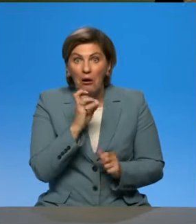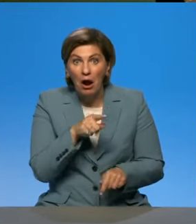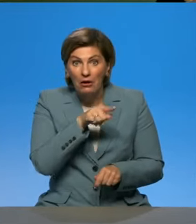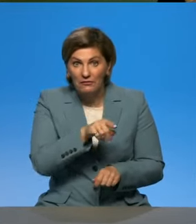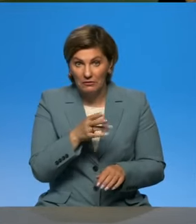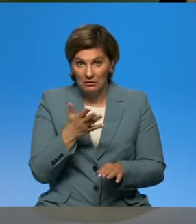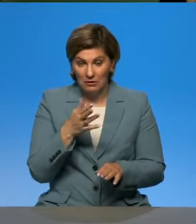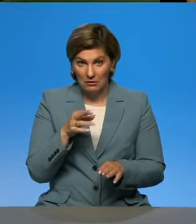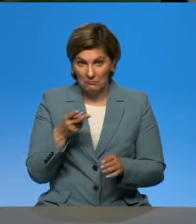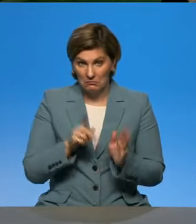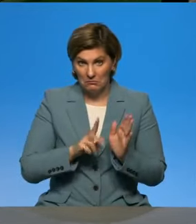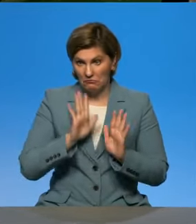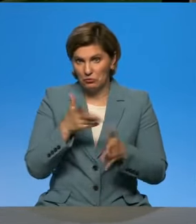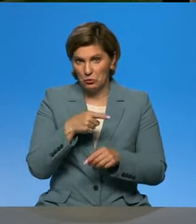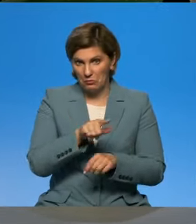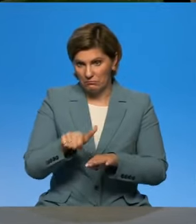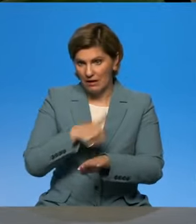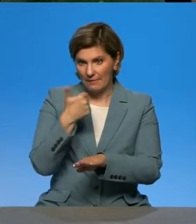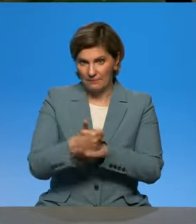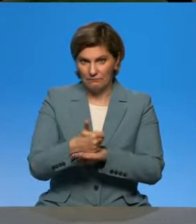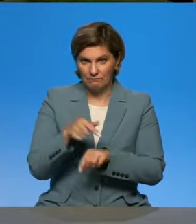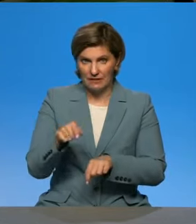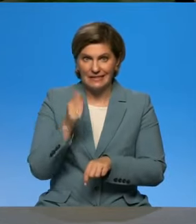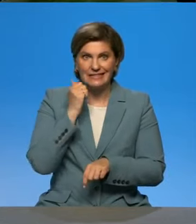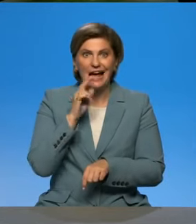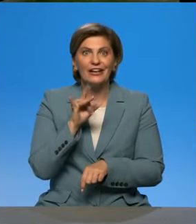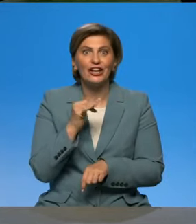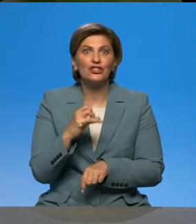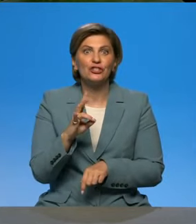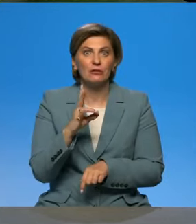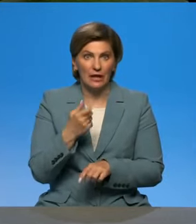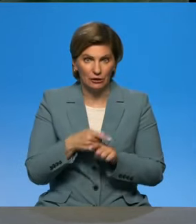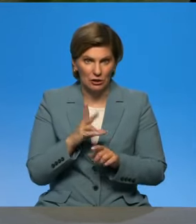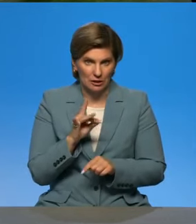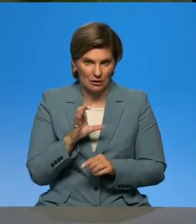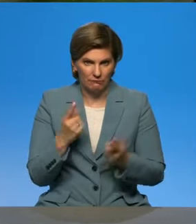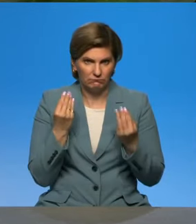реально старейшина? Да, конечно. Старейшина — это статус. Что конечно, это конечно, серьезный так. статус. Я